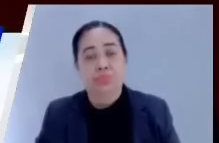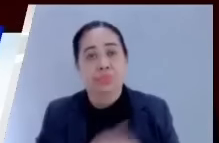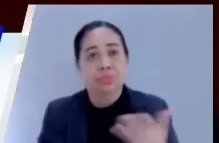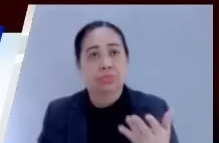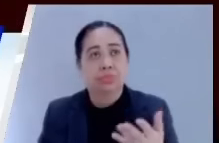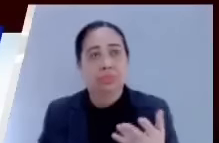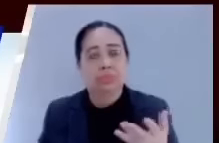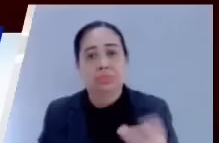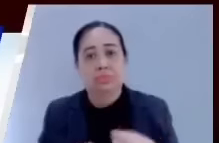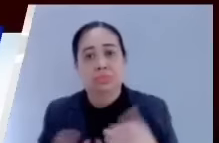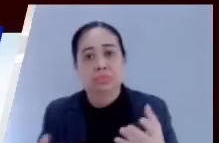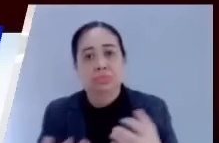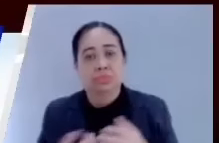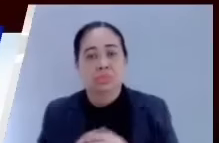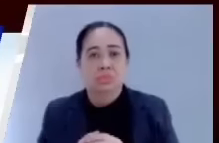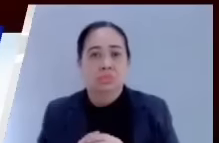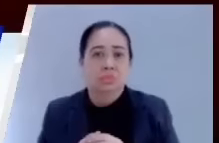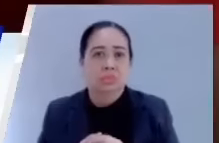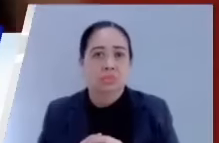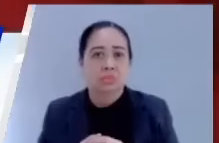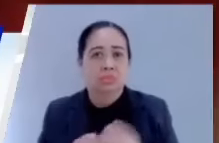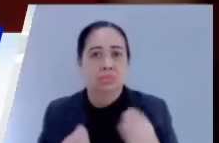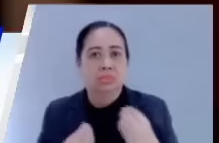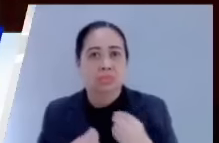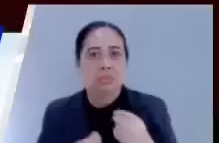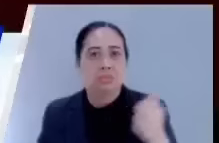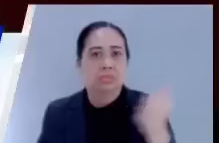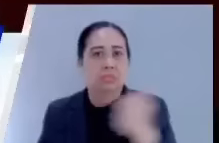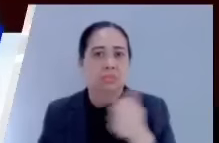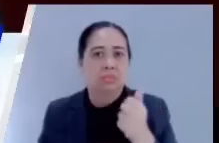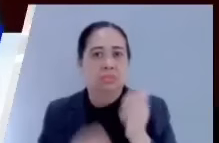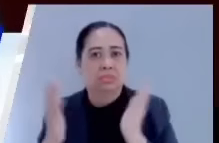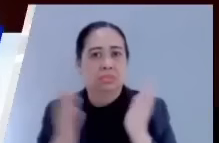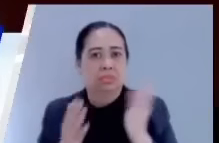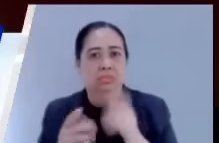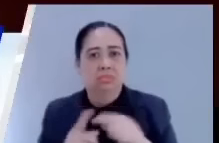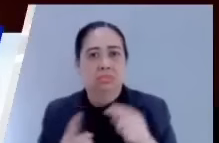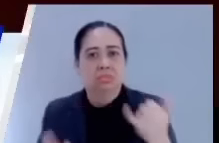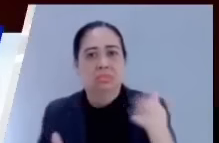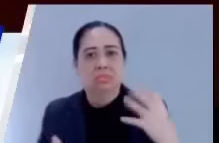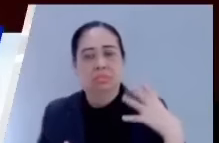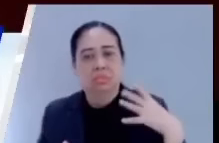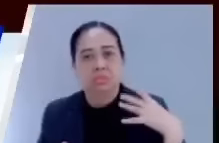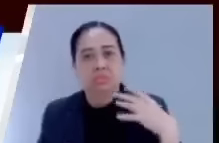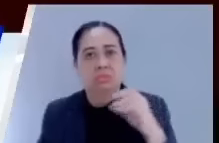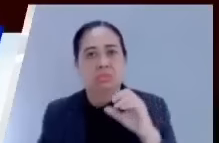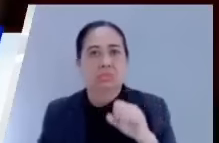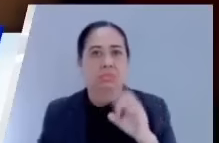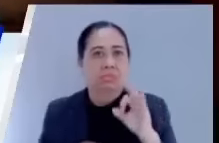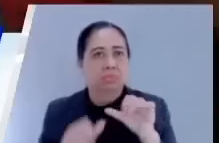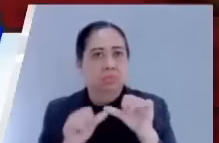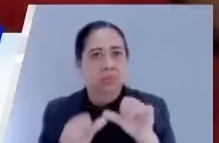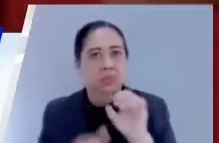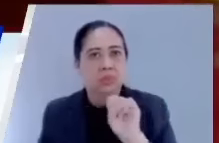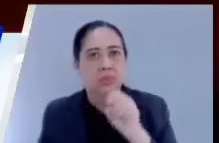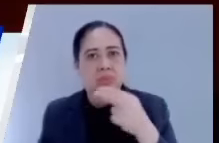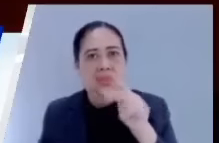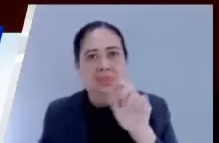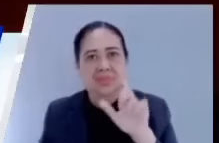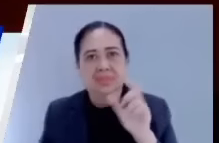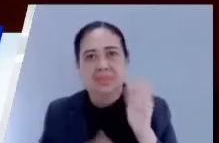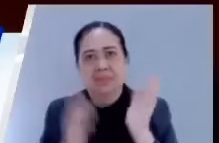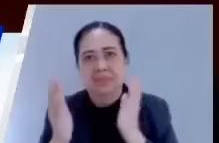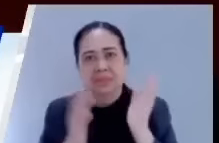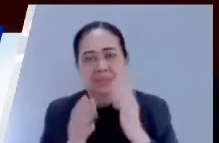onte, pakonsuelo yung shuttle service. Kaso inaante pa ho namin kung matutuloy yung shuttle service. Kahit pa paano, maikli ho